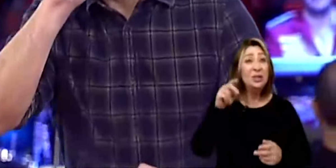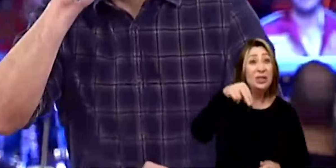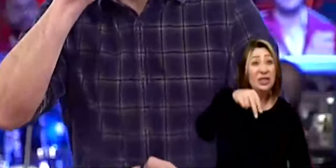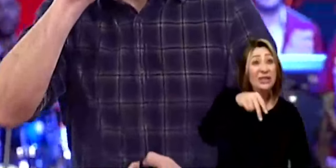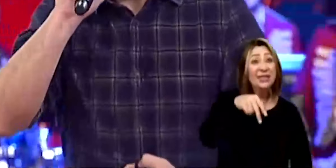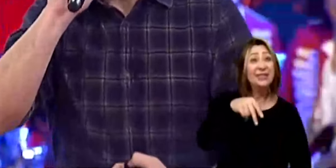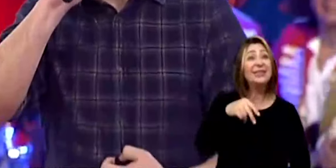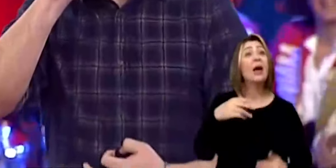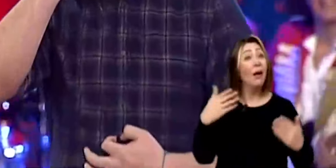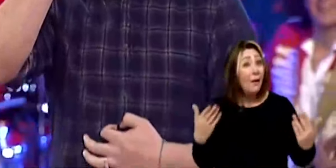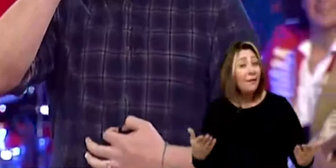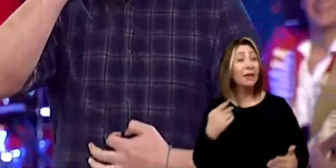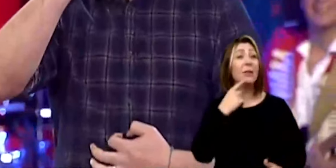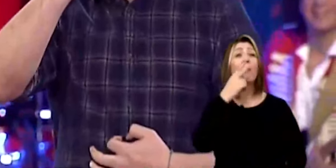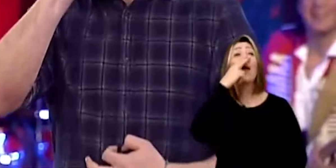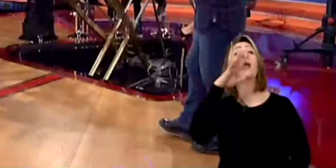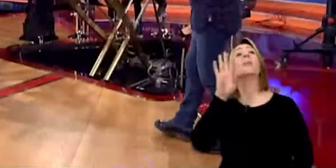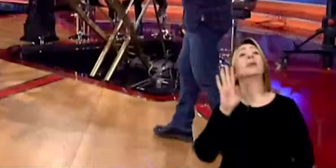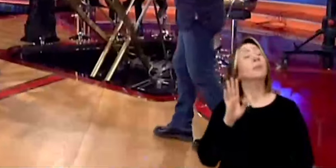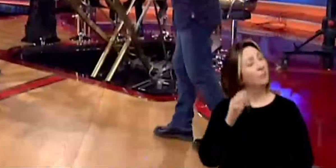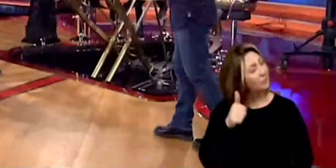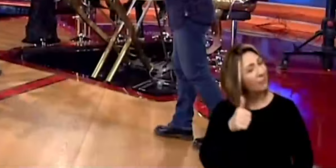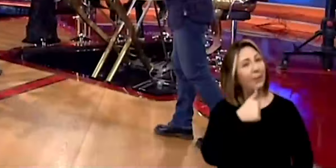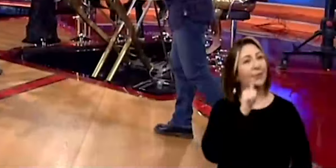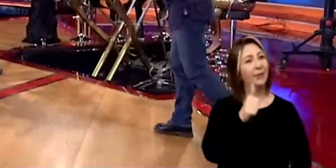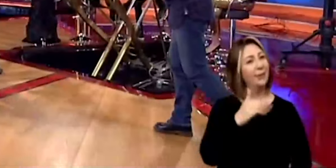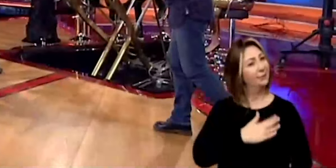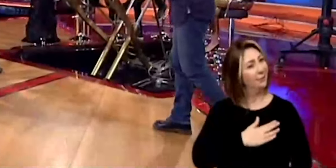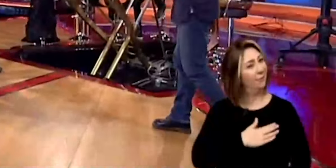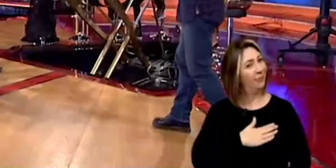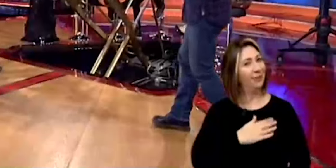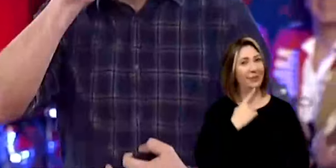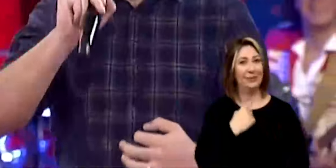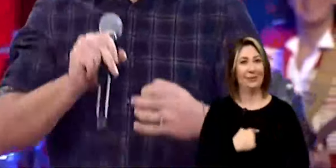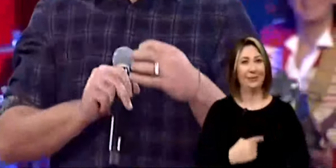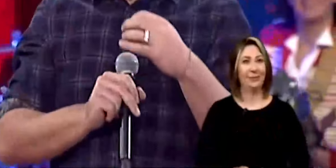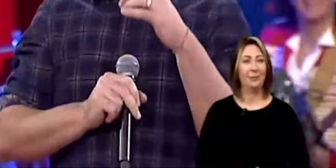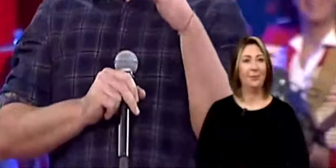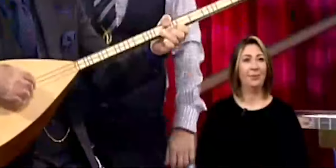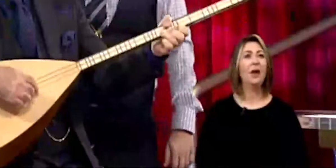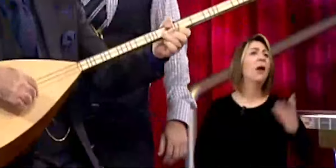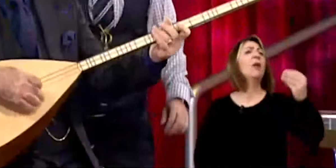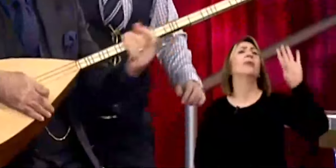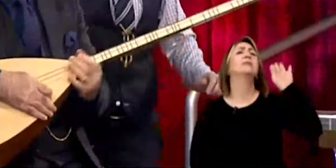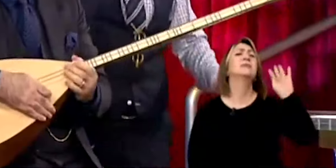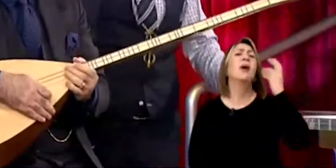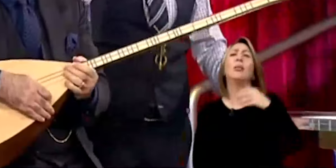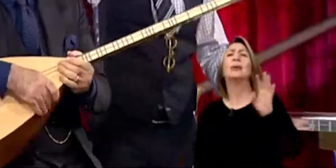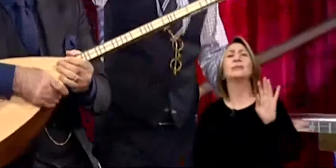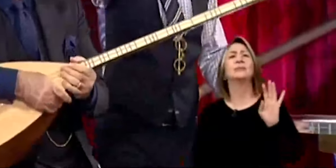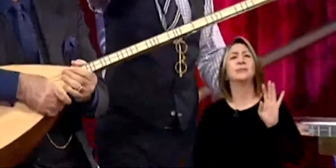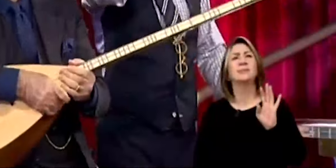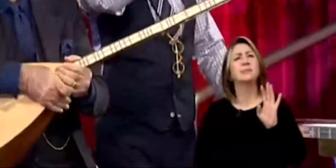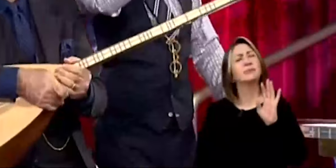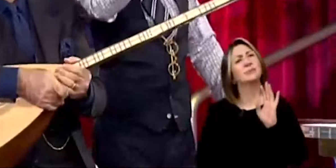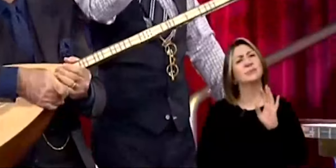yayına? Evet dedim, beğenemedin mi? Yok abi, çok güzel, estağfurullah dedi. Olmaz, durun. Bir dakika, olmaz, stop, stop,